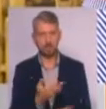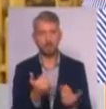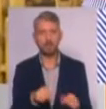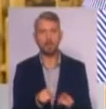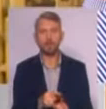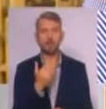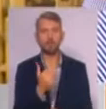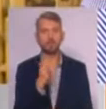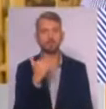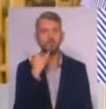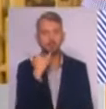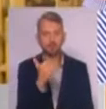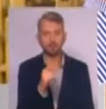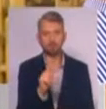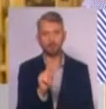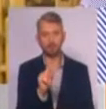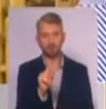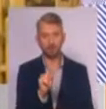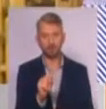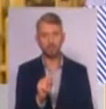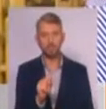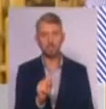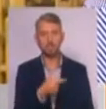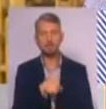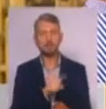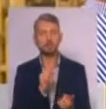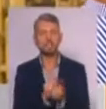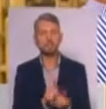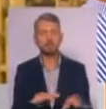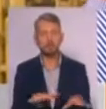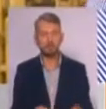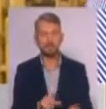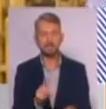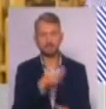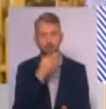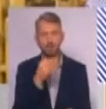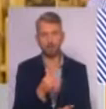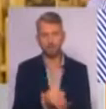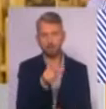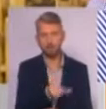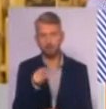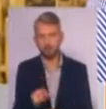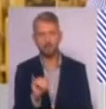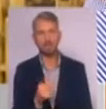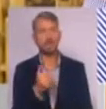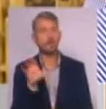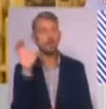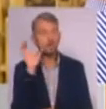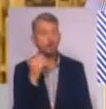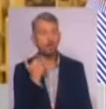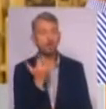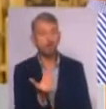вам зателефонують в понеділок, ми зустрінемось на місці з відповідальними людьми і вислухаємо